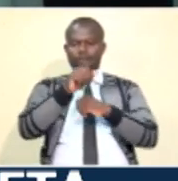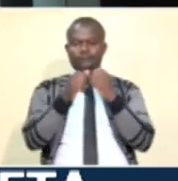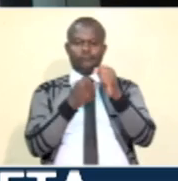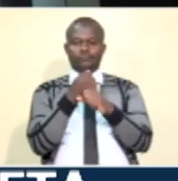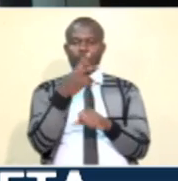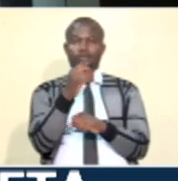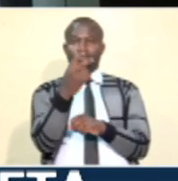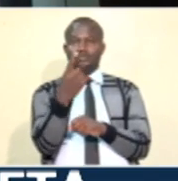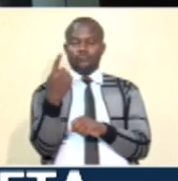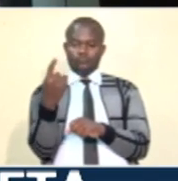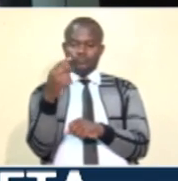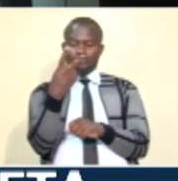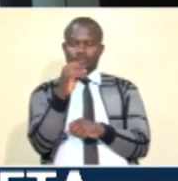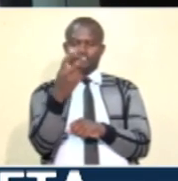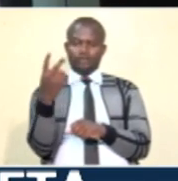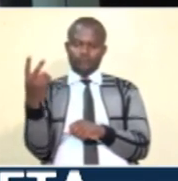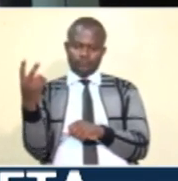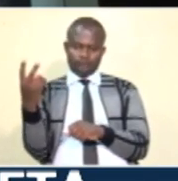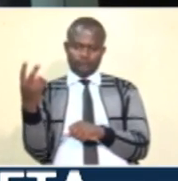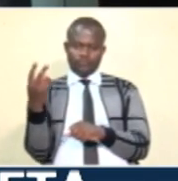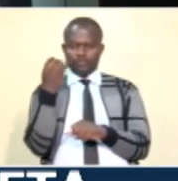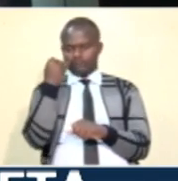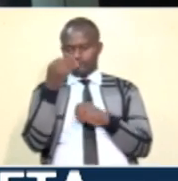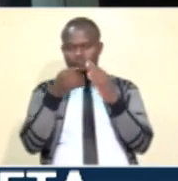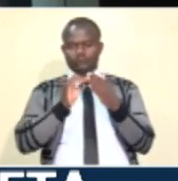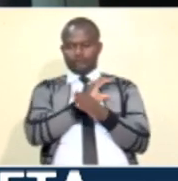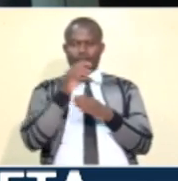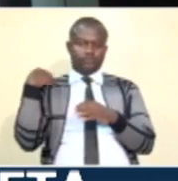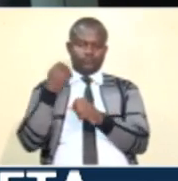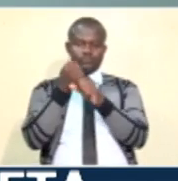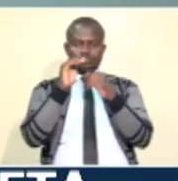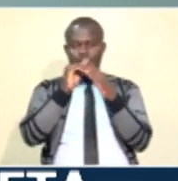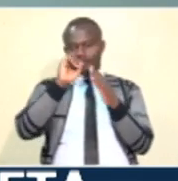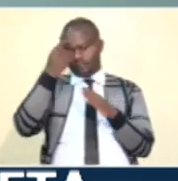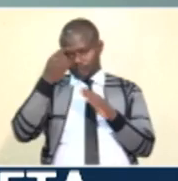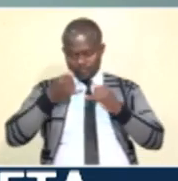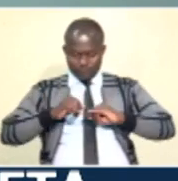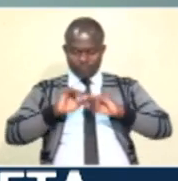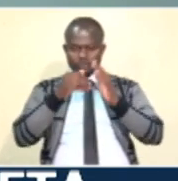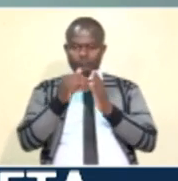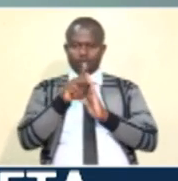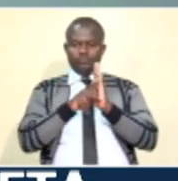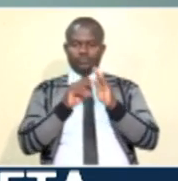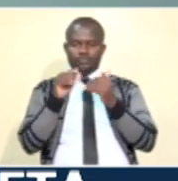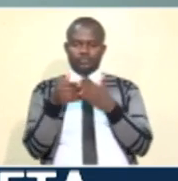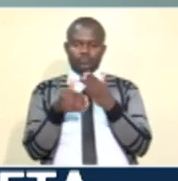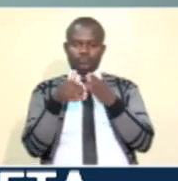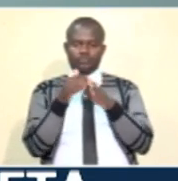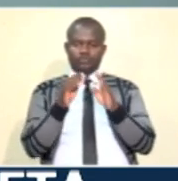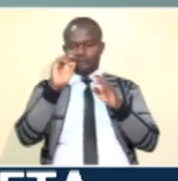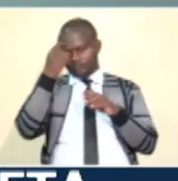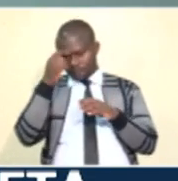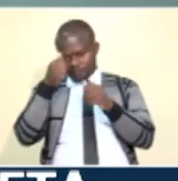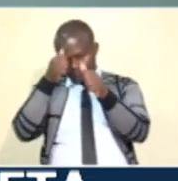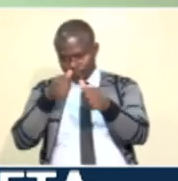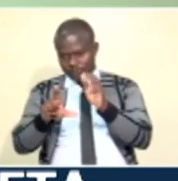wa 2021-2022. Nubwo Komisiyo ishinzwe abakozi ba Leta ngo irimo gushyira mu bikorwa ihame remezo ryo kubaka Leta